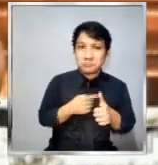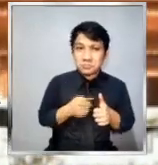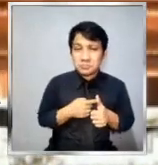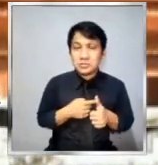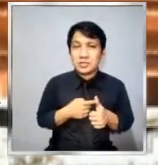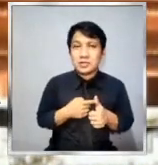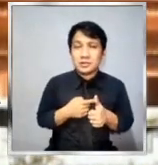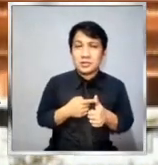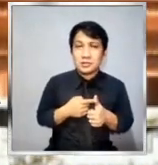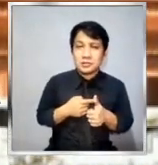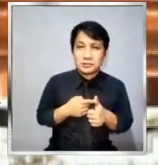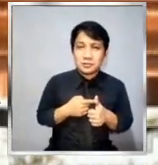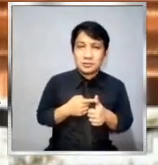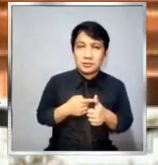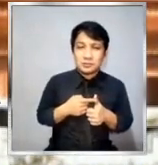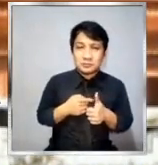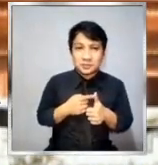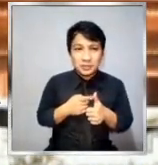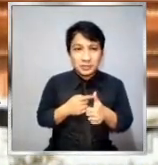itong putut,